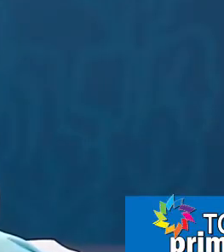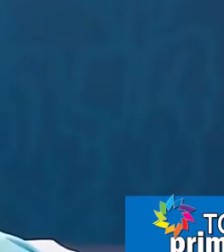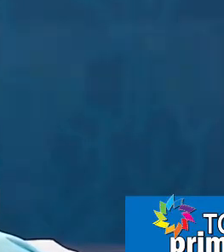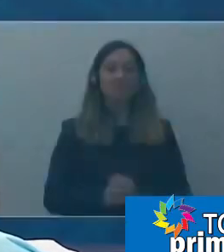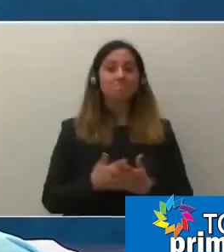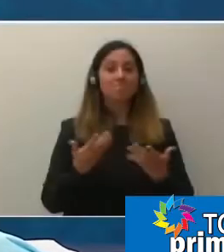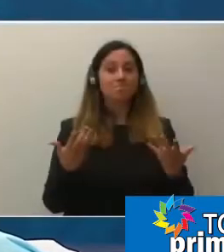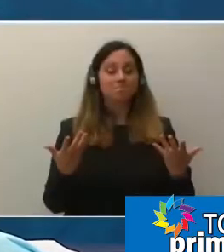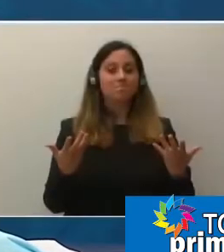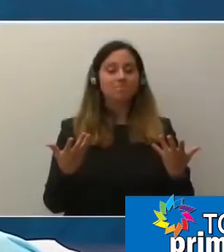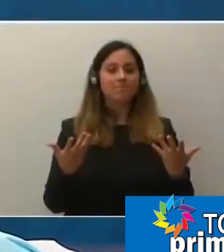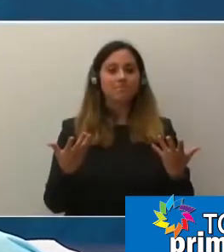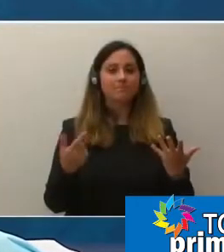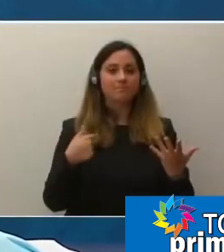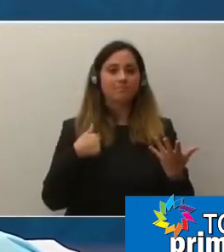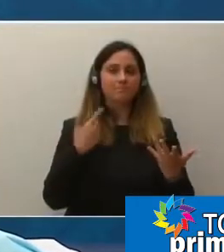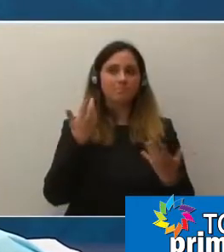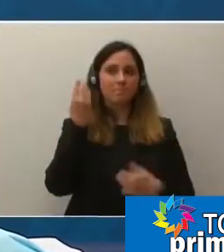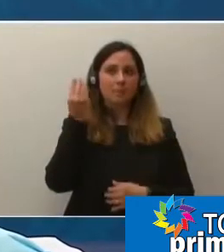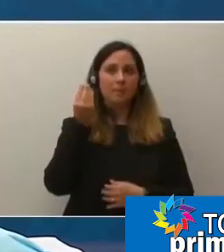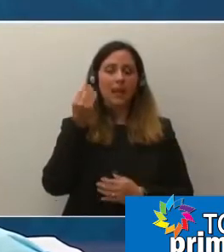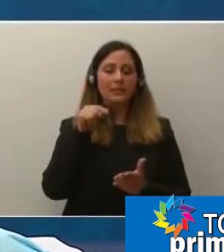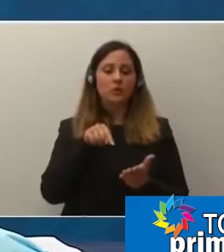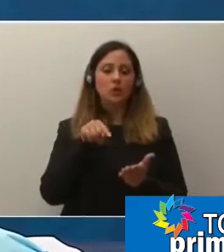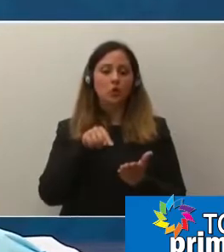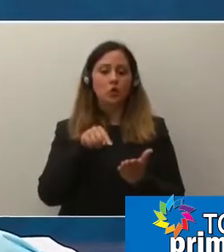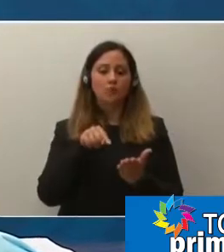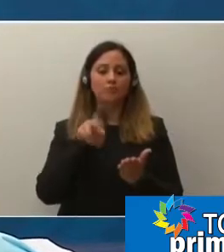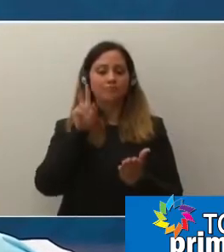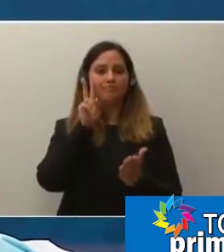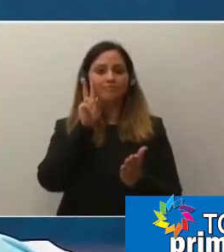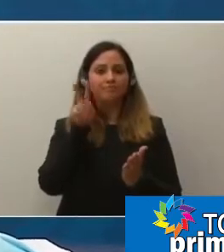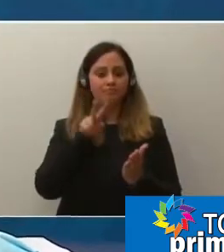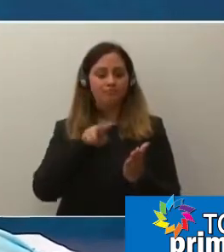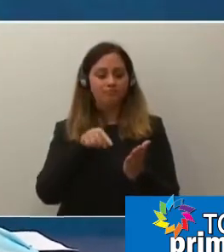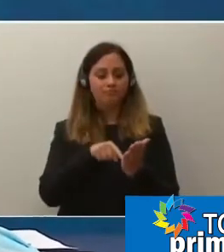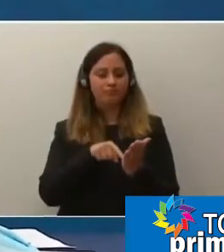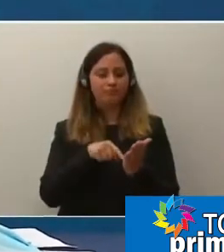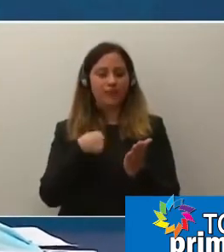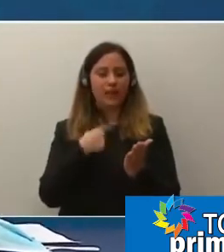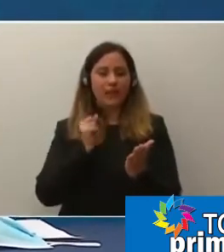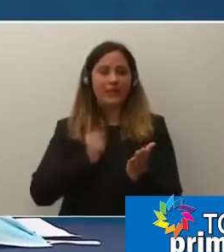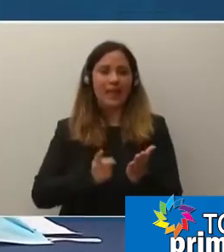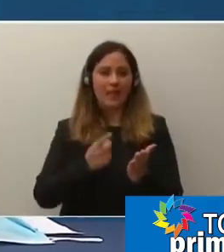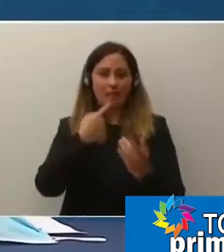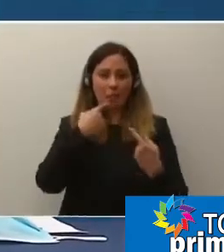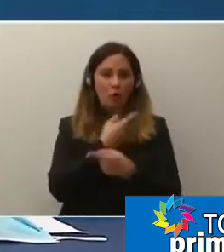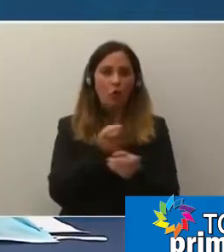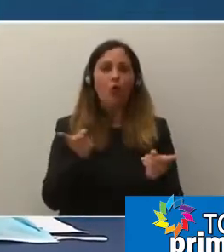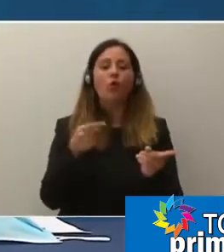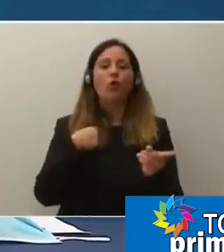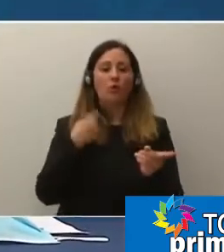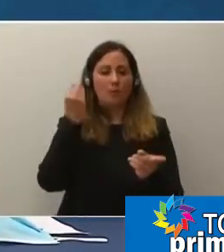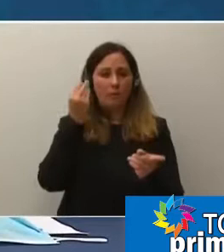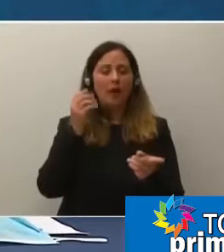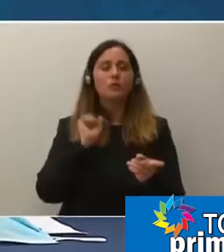Direi da così, scorrendo le cose che sto per dirvi, che si possa guardare